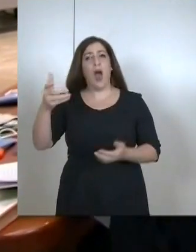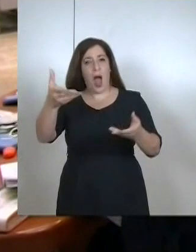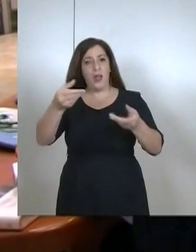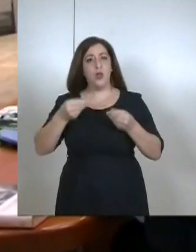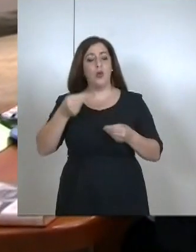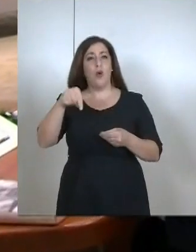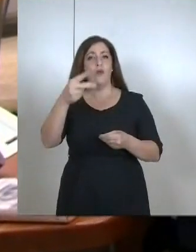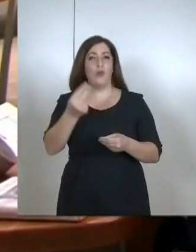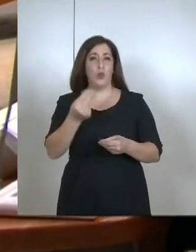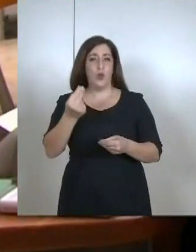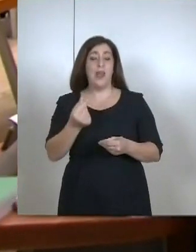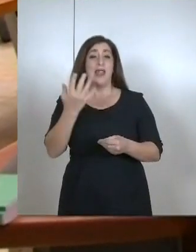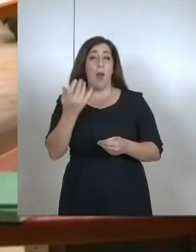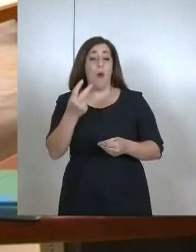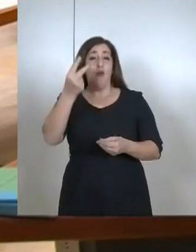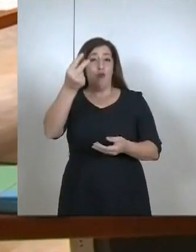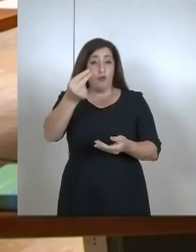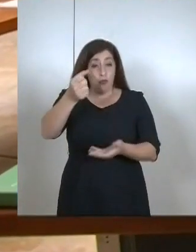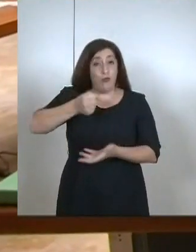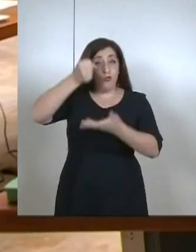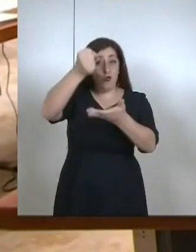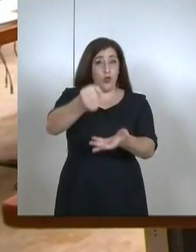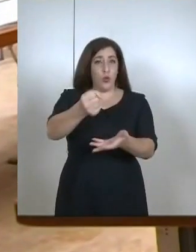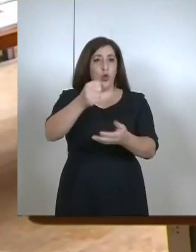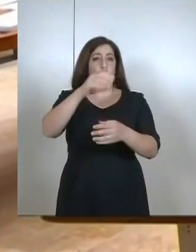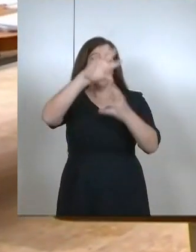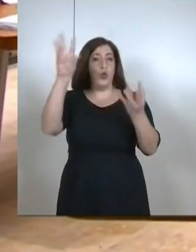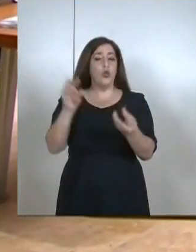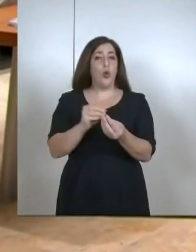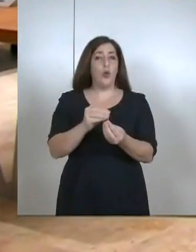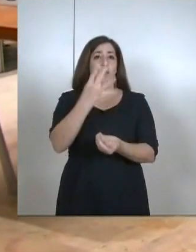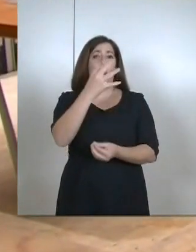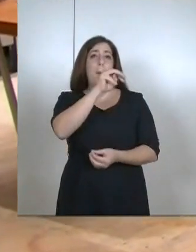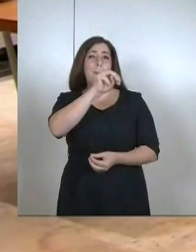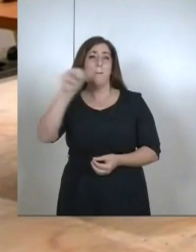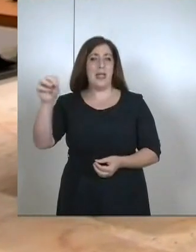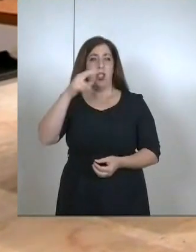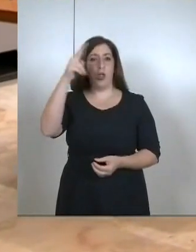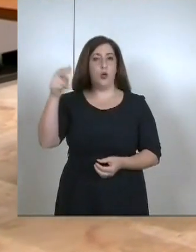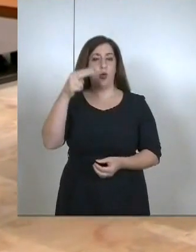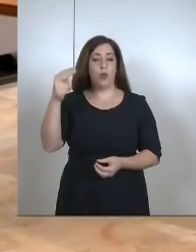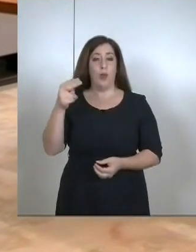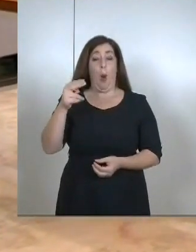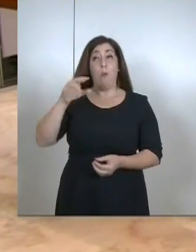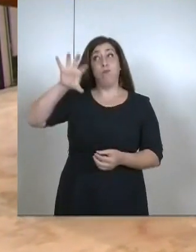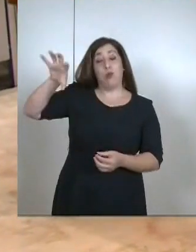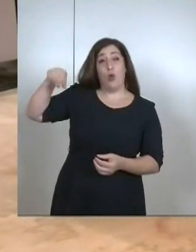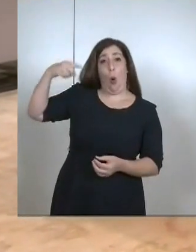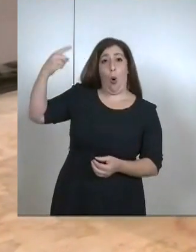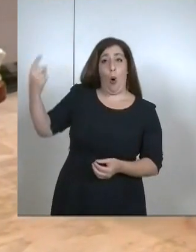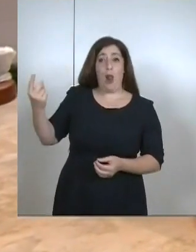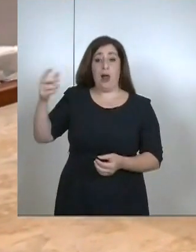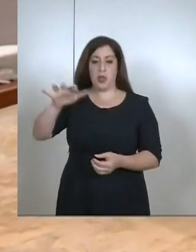ta' 24 miljun euro. Pajjiżi oħra jżidu t-taxxi kif jagħmlu ta' qabilna u aħna sur